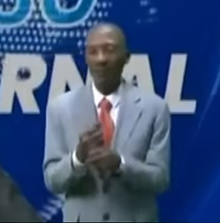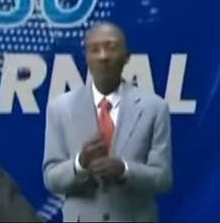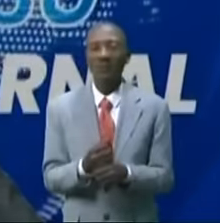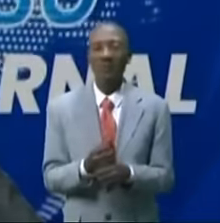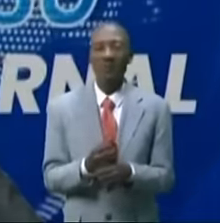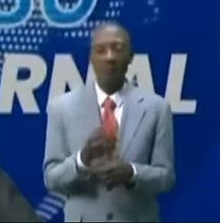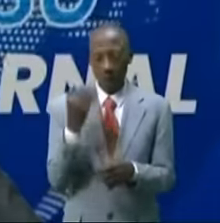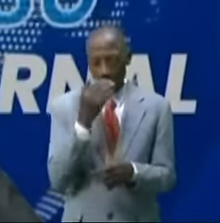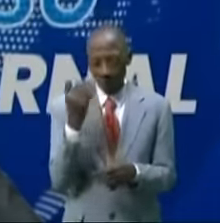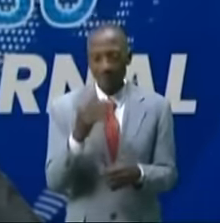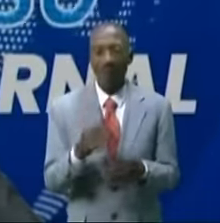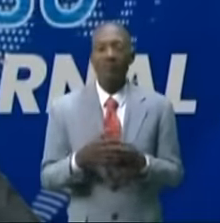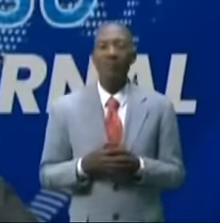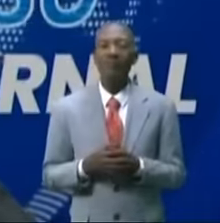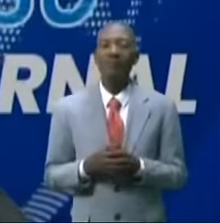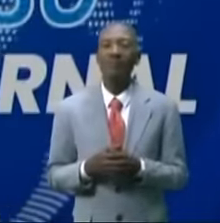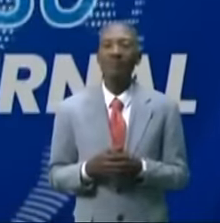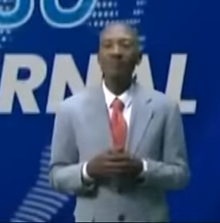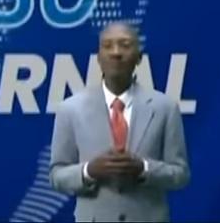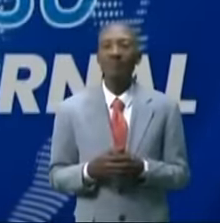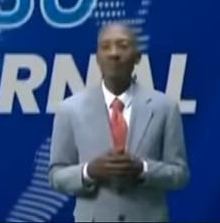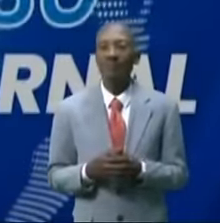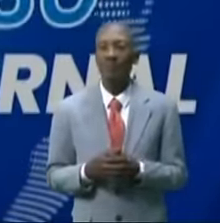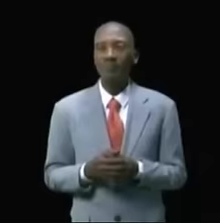le même exercice. Jacques Tshibowamesh.